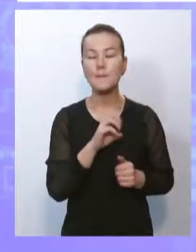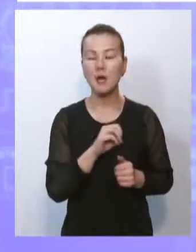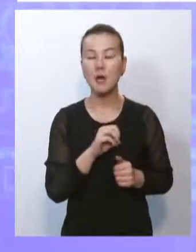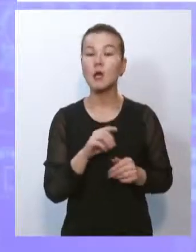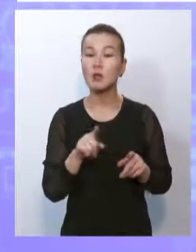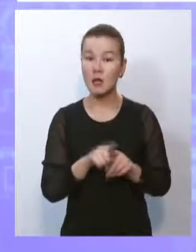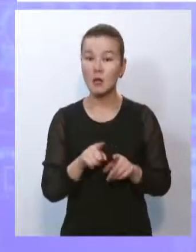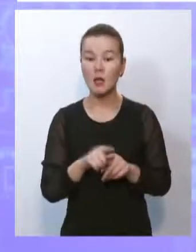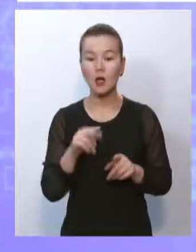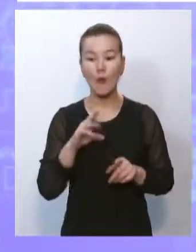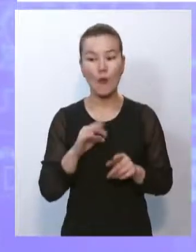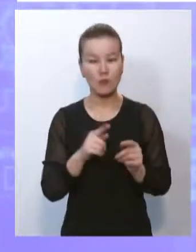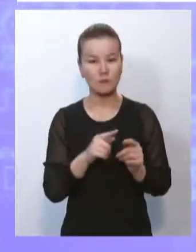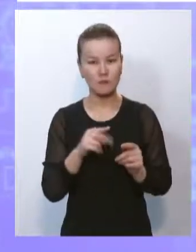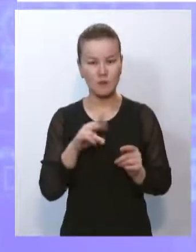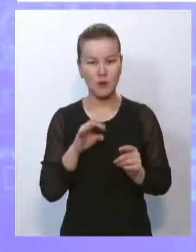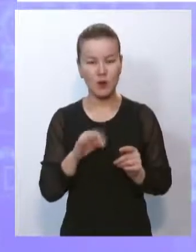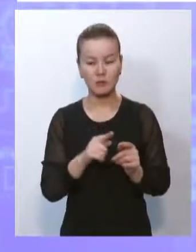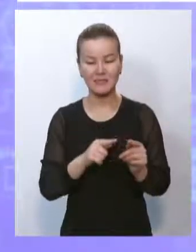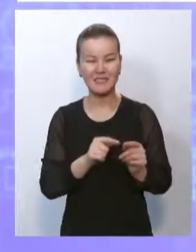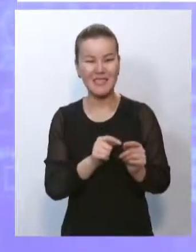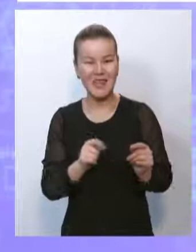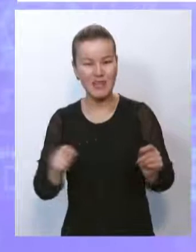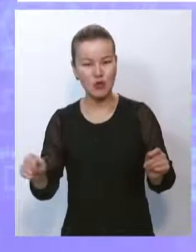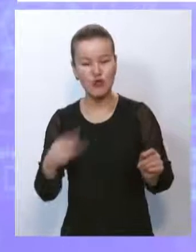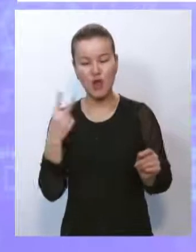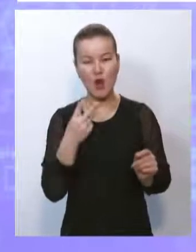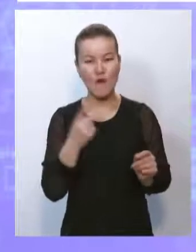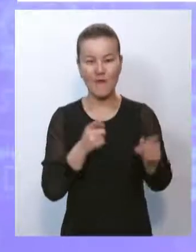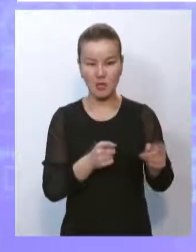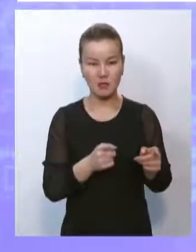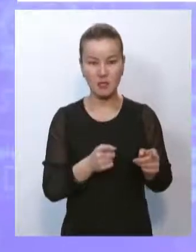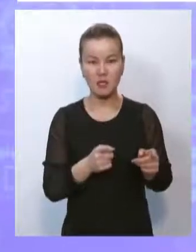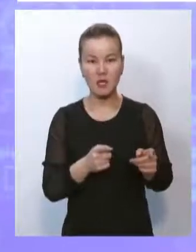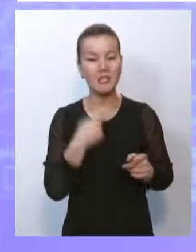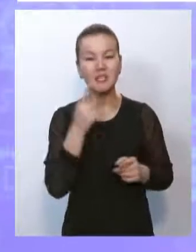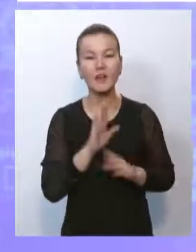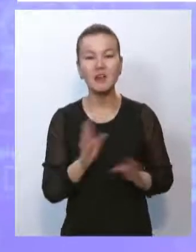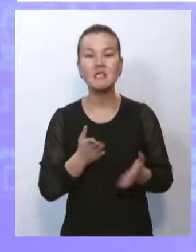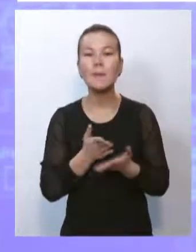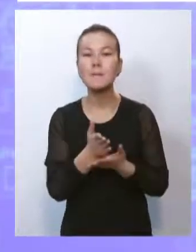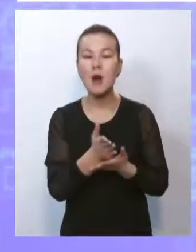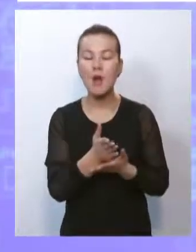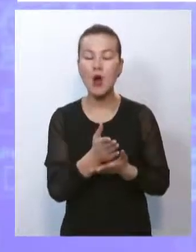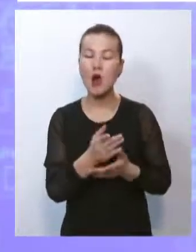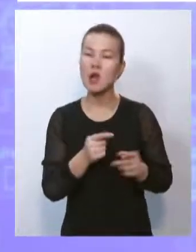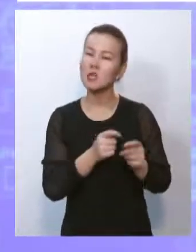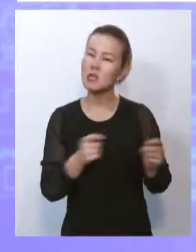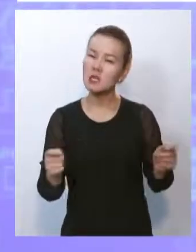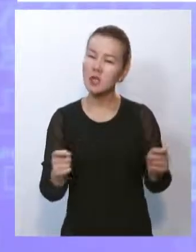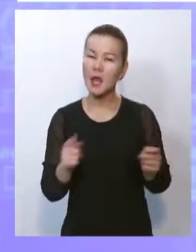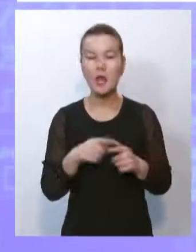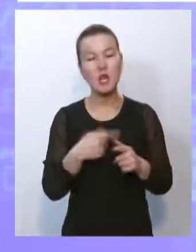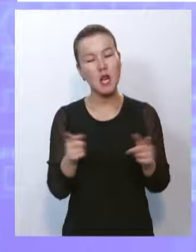как про длину 2 отрезка не говорится прямо длиннее или